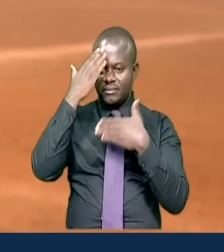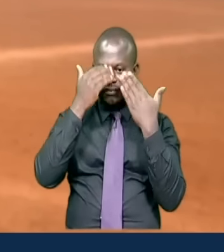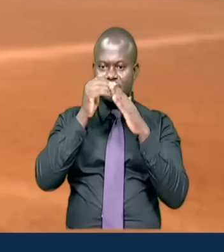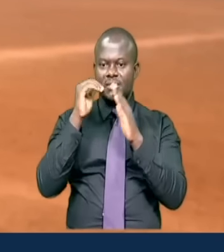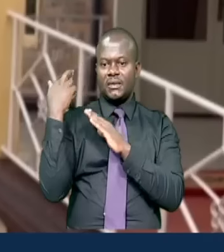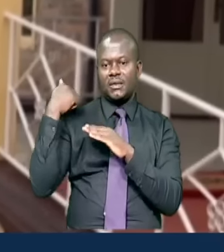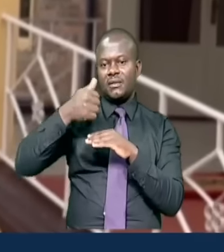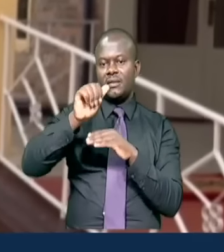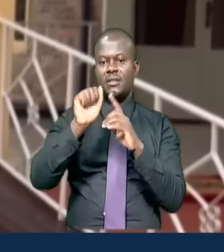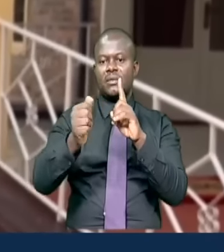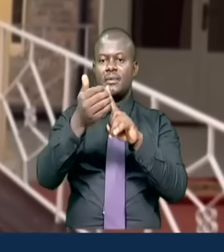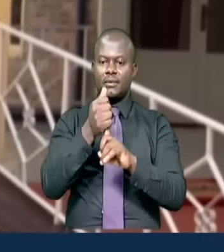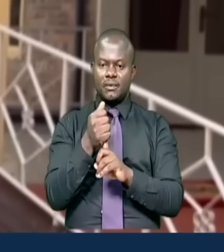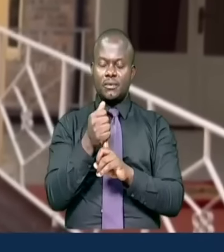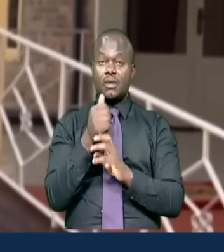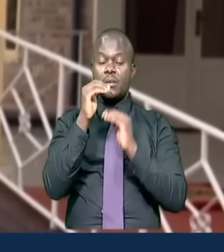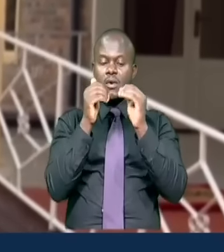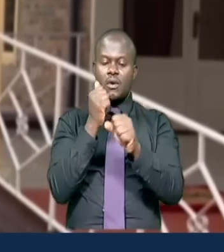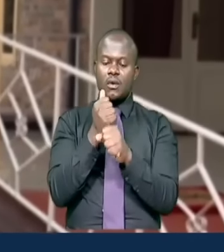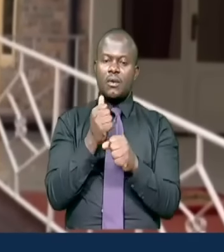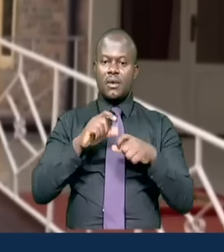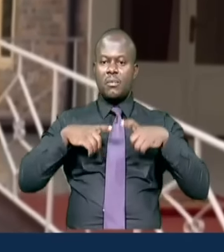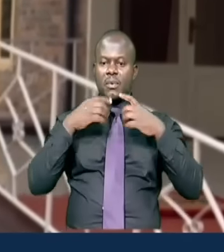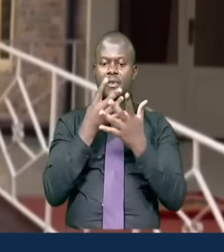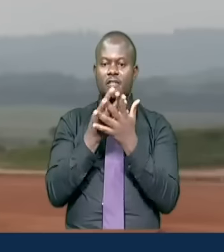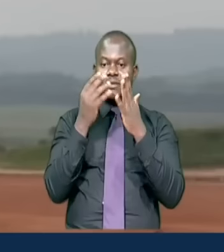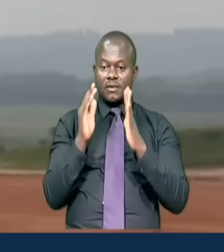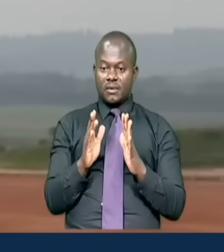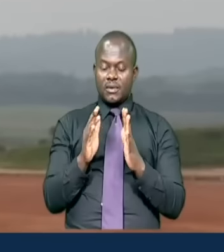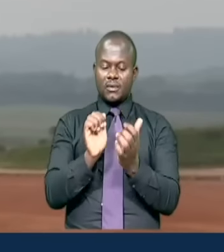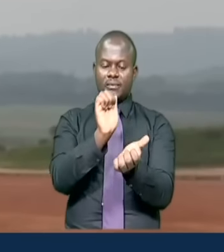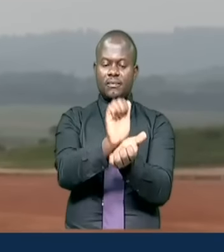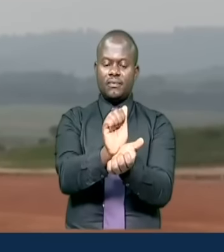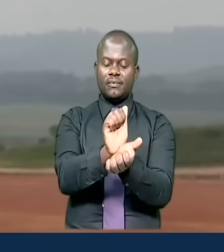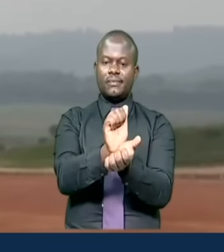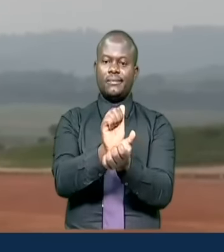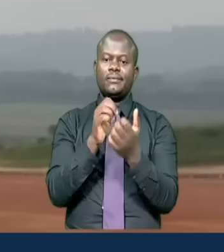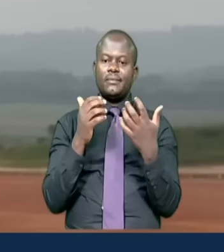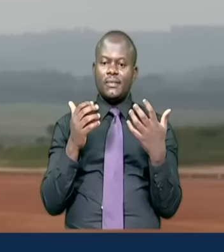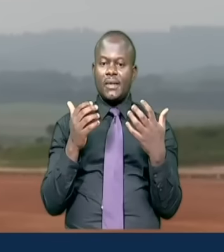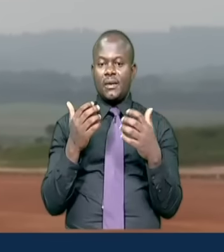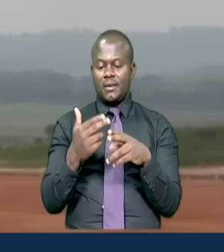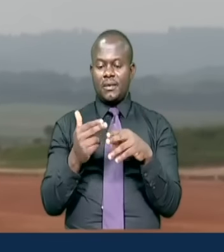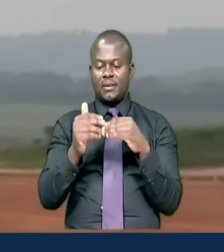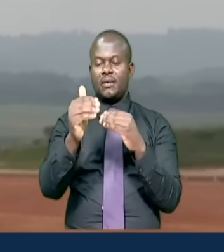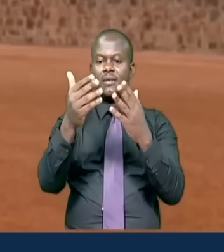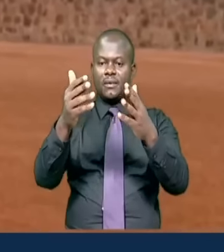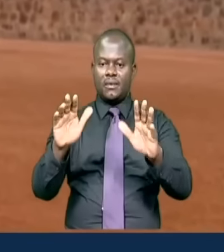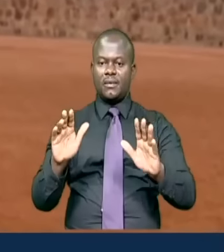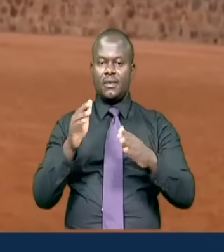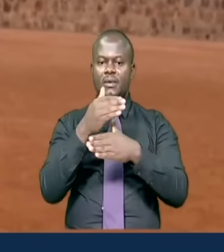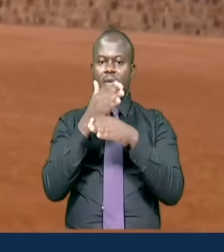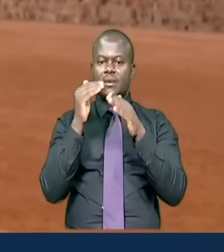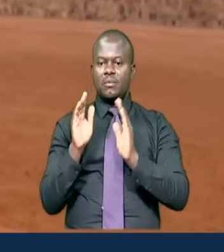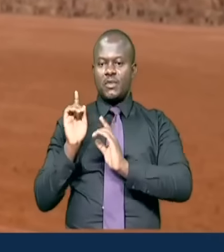nshingano zabo zigerweho urwego rwo kunoza imibereho y'imfungwa ziba zarakatiwe ibihano bakaba bagiye kubirangiza